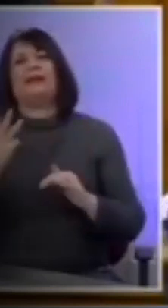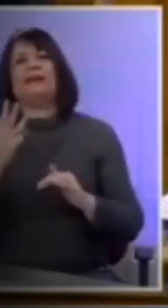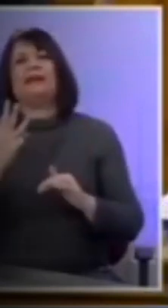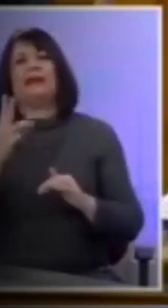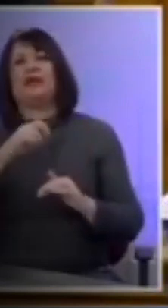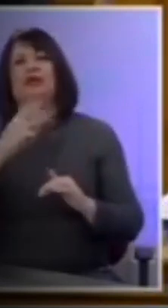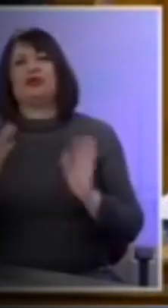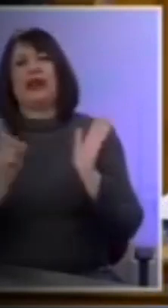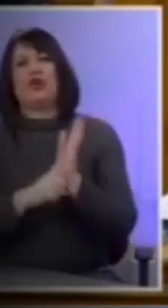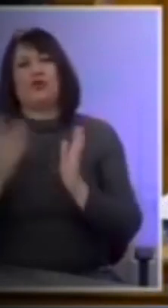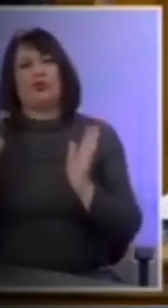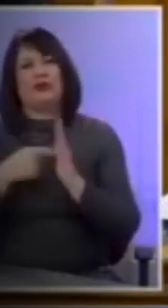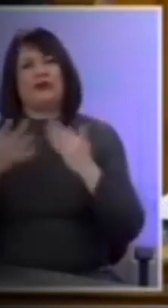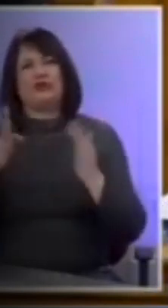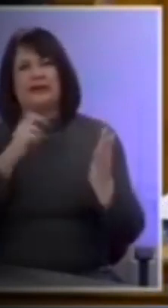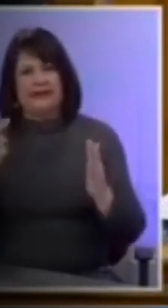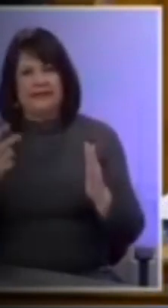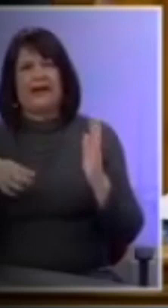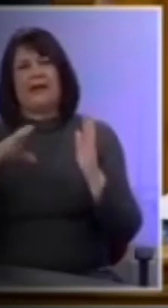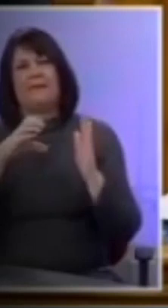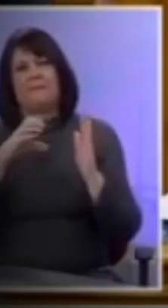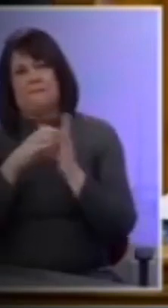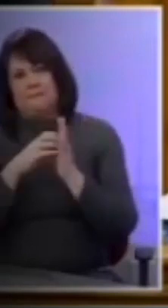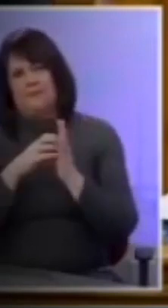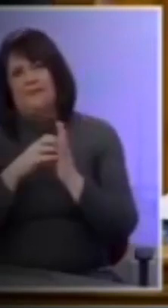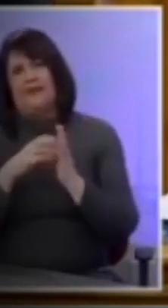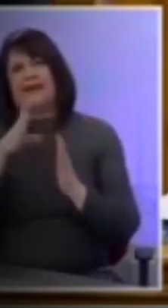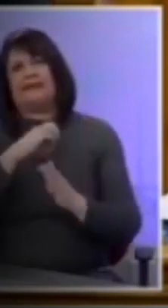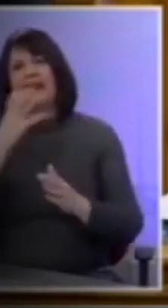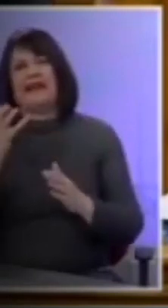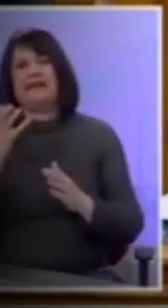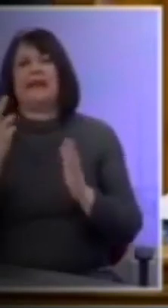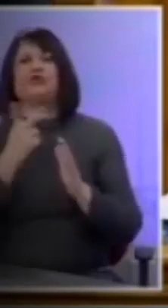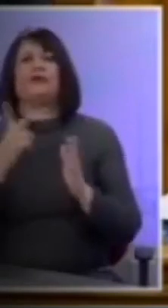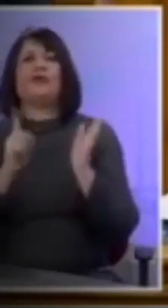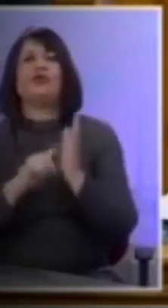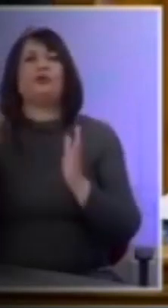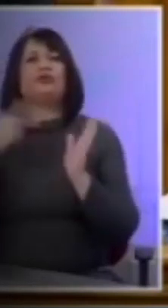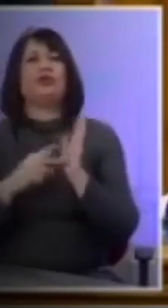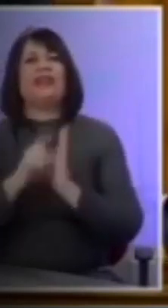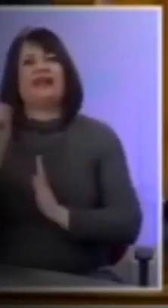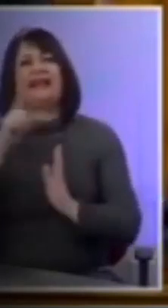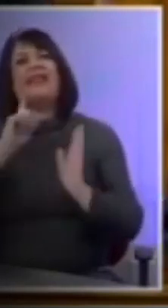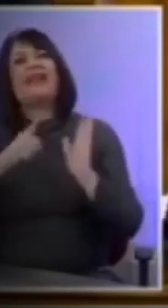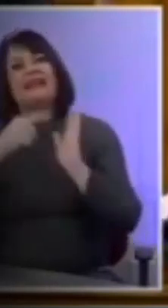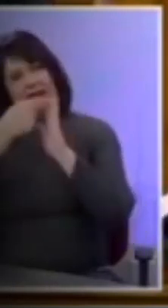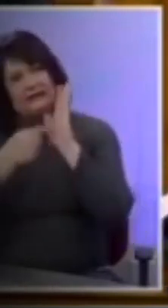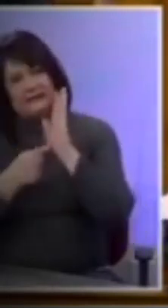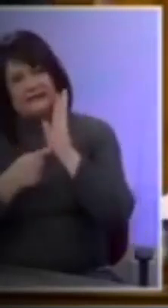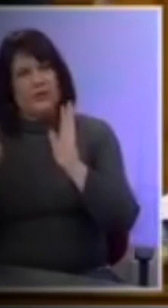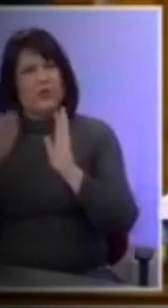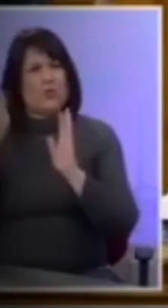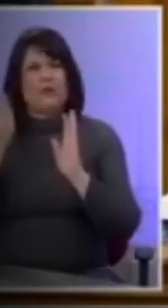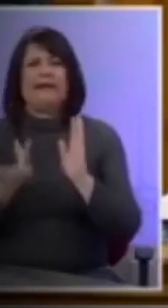97 και του άρθρου 2 παράγραφος 5 εδάφιο α του νόμου 4022 του 11. Σύμφωνα με τις διατάξεις αυτές που ισχύουν,